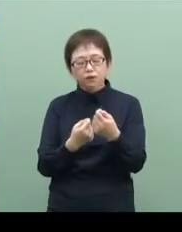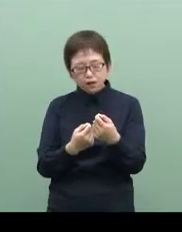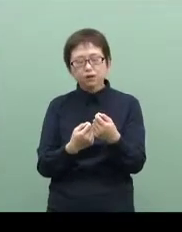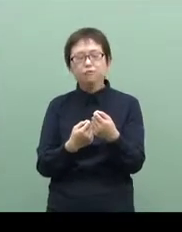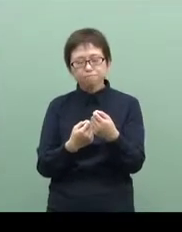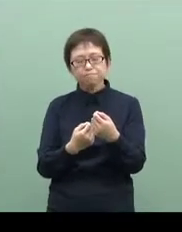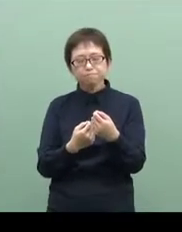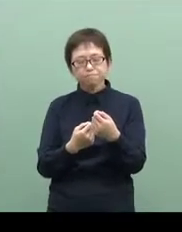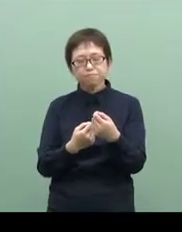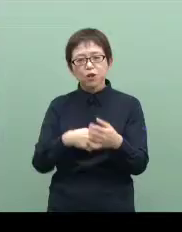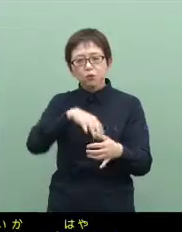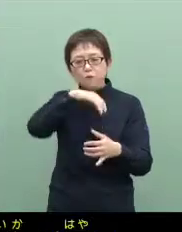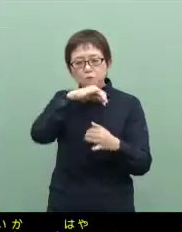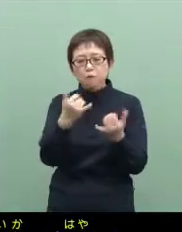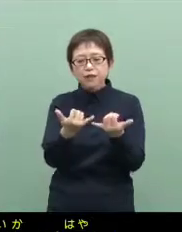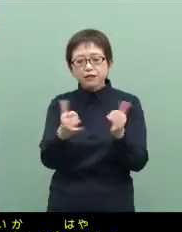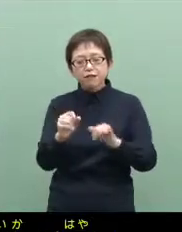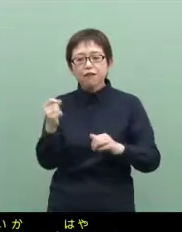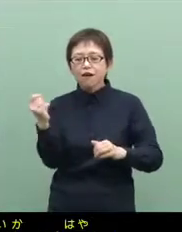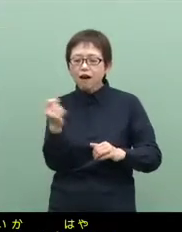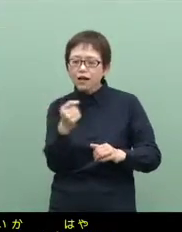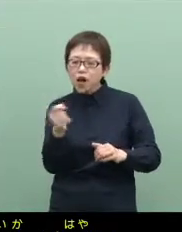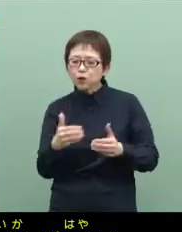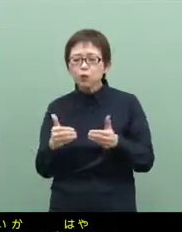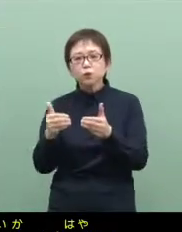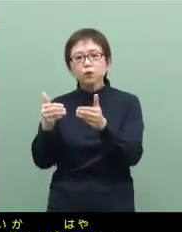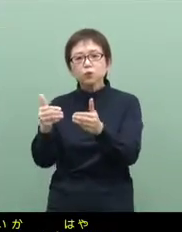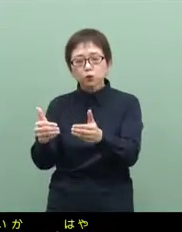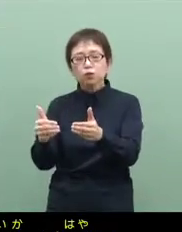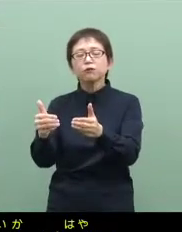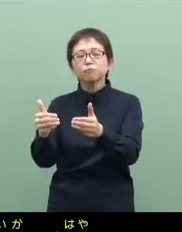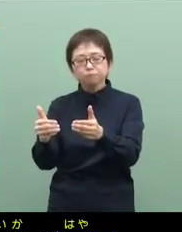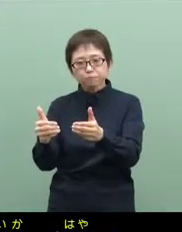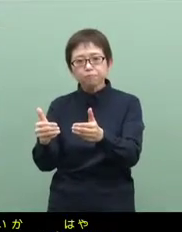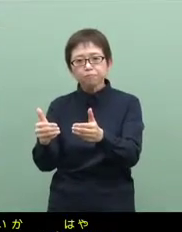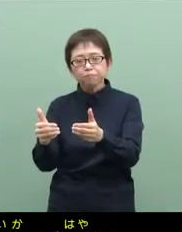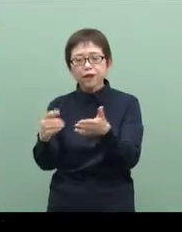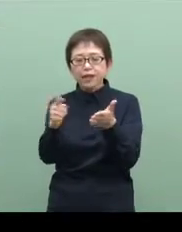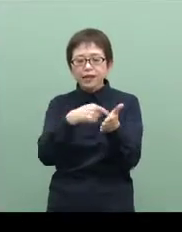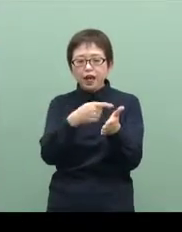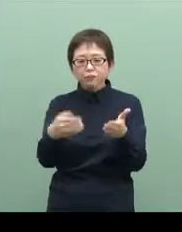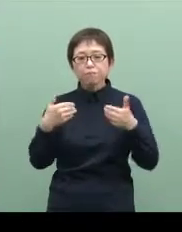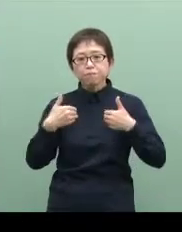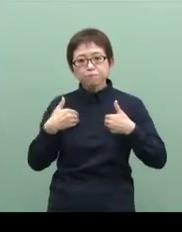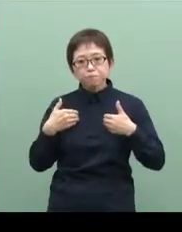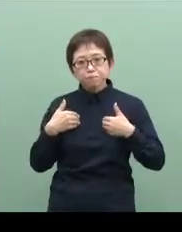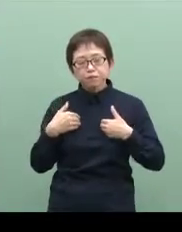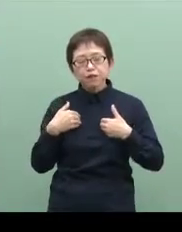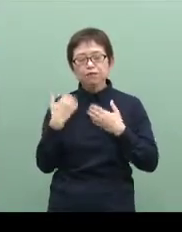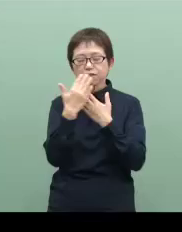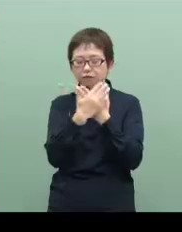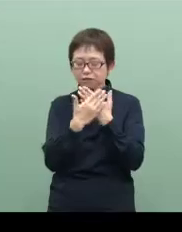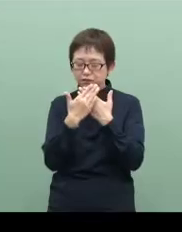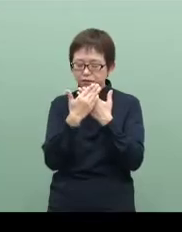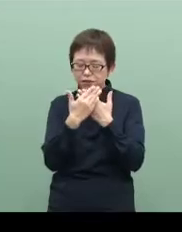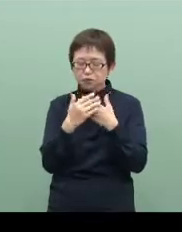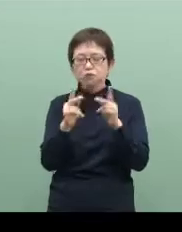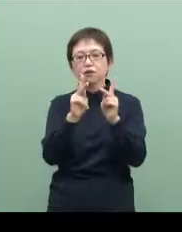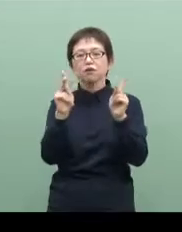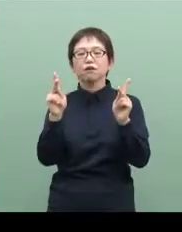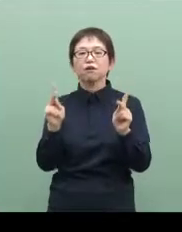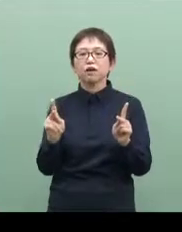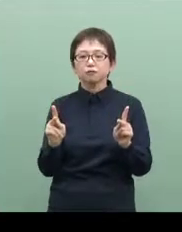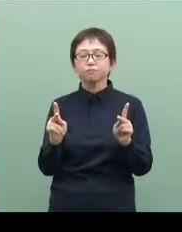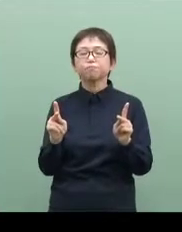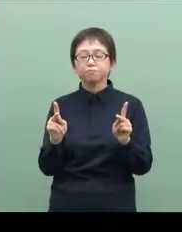うだよね、心配だよね。 全国より早く高齢化が進んでいる長崎県にとってそれは緊急に解決しなければならない